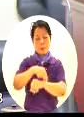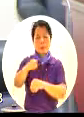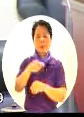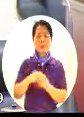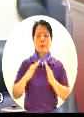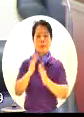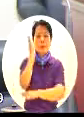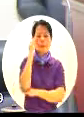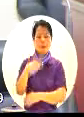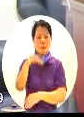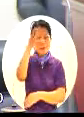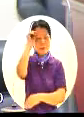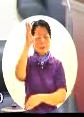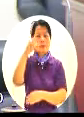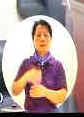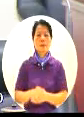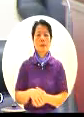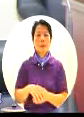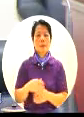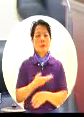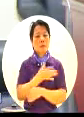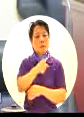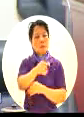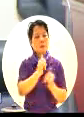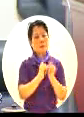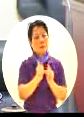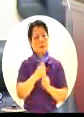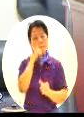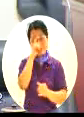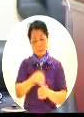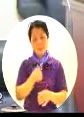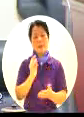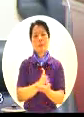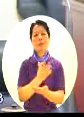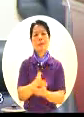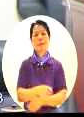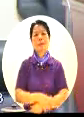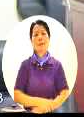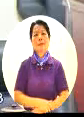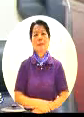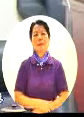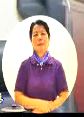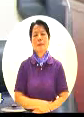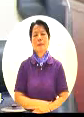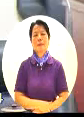哈，绝对不会让我们市民有所失望了哈。来下一页，